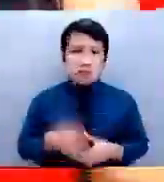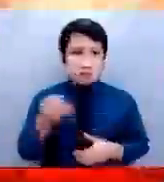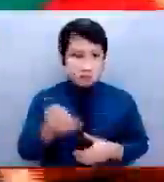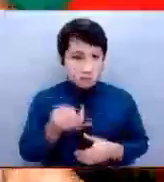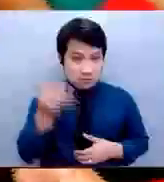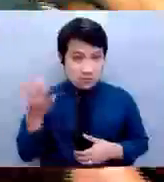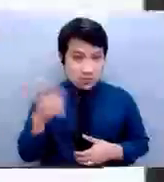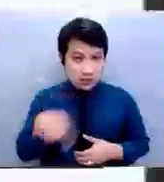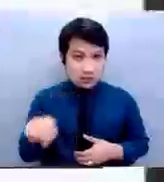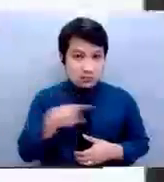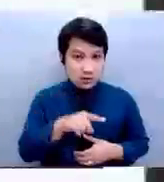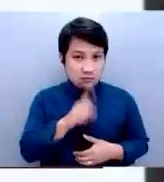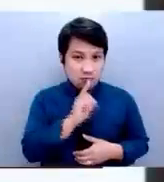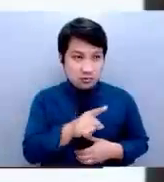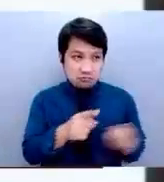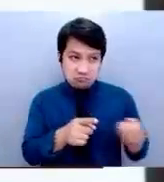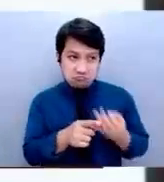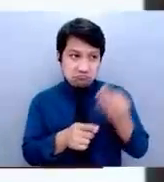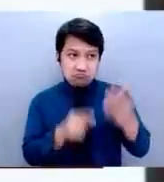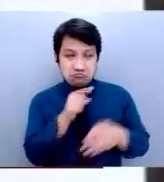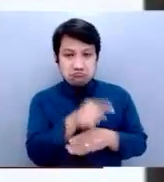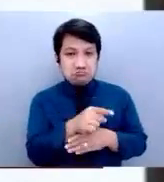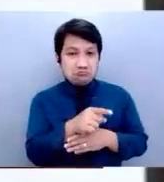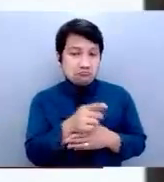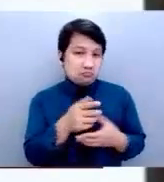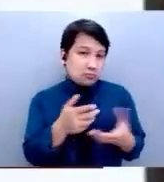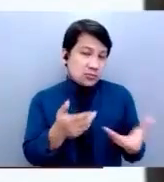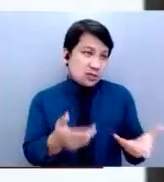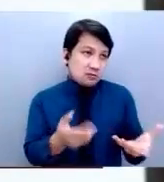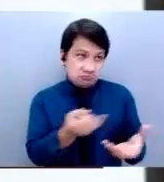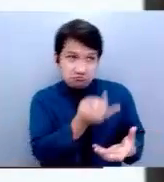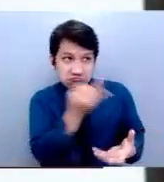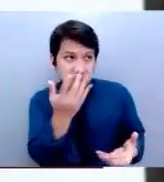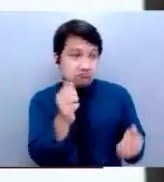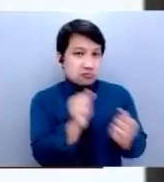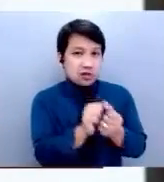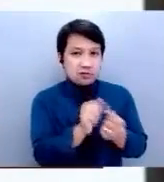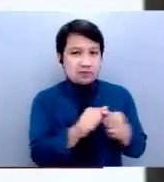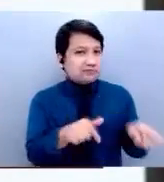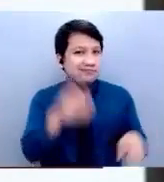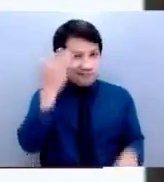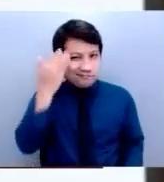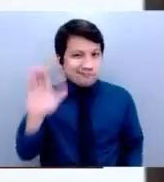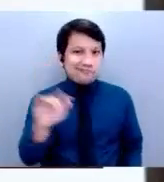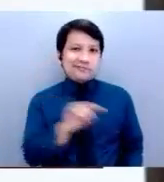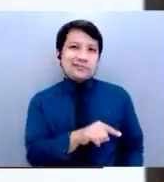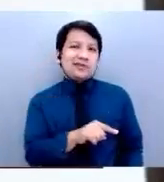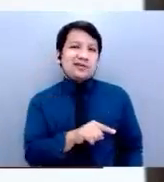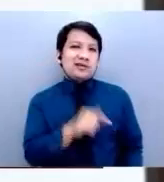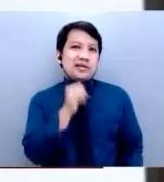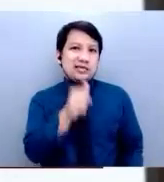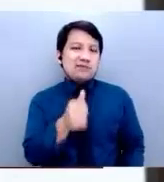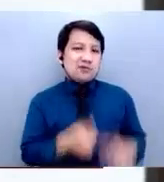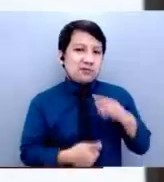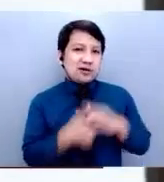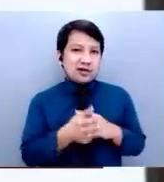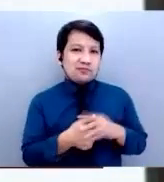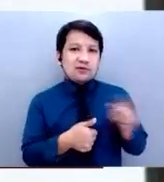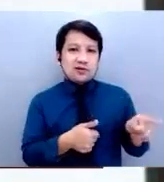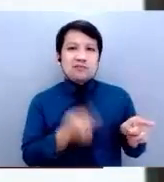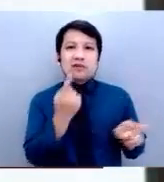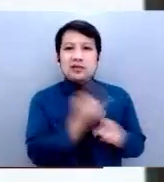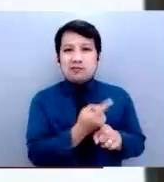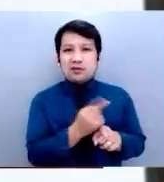lang, ibibilang pa po ba yun? Hindi natin alam kasi hindi pa talaga lumalabas yung dapat